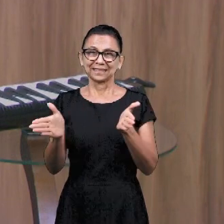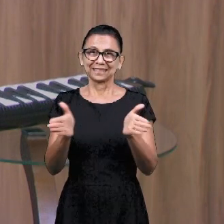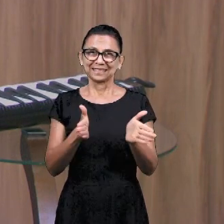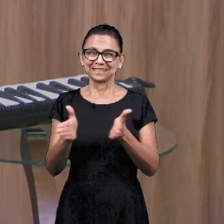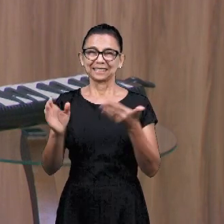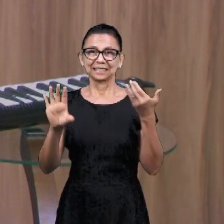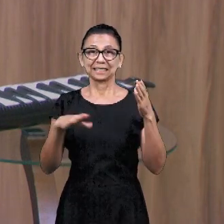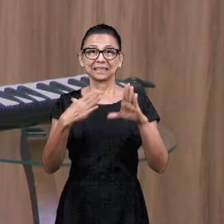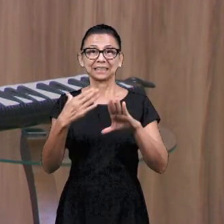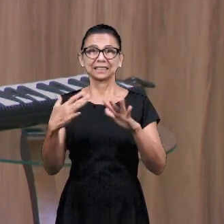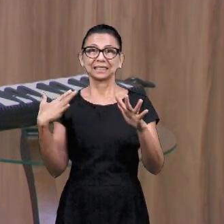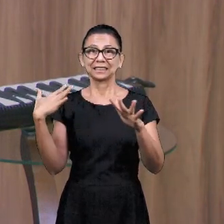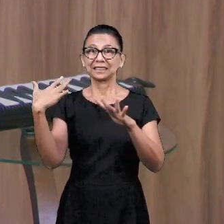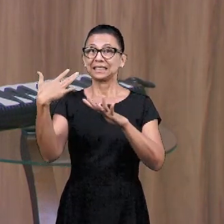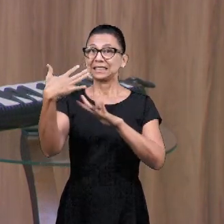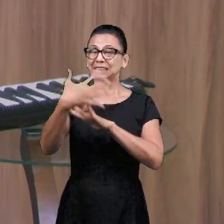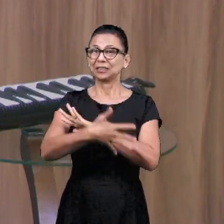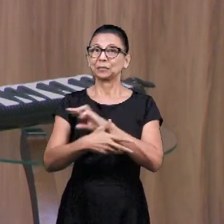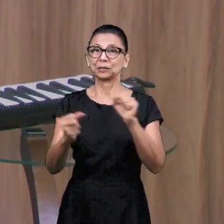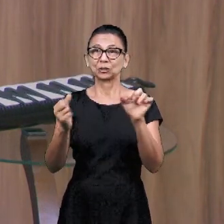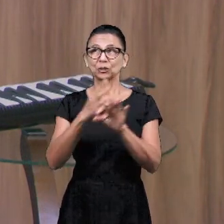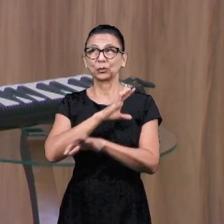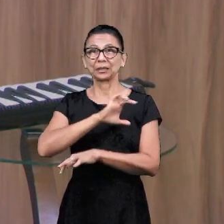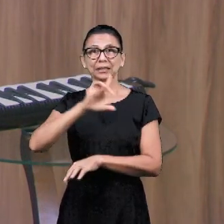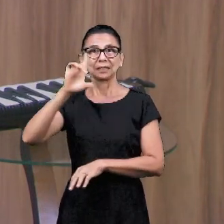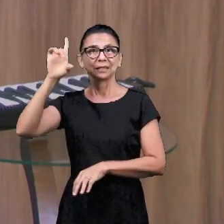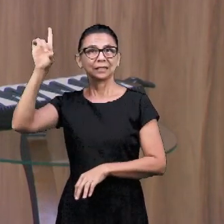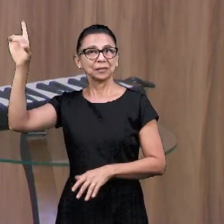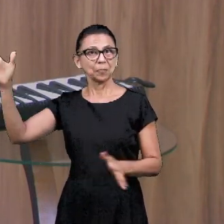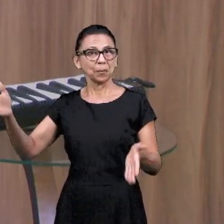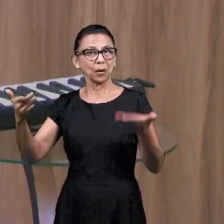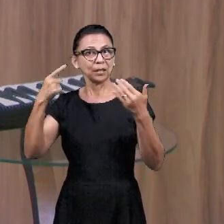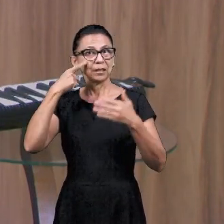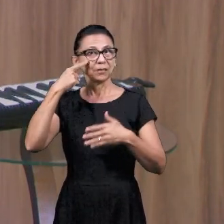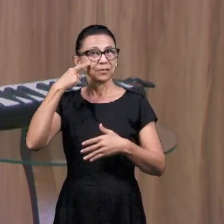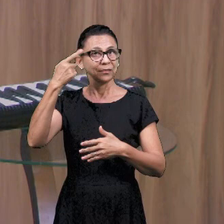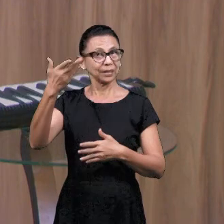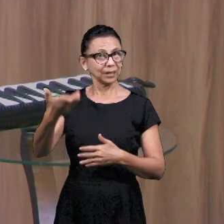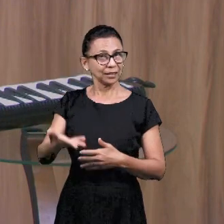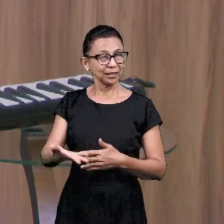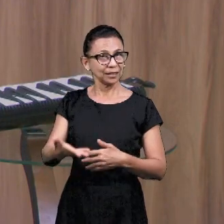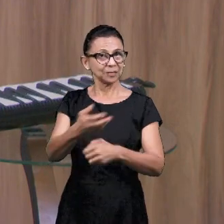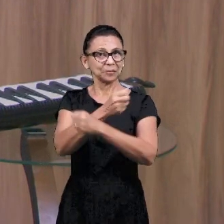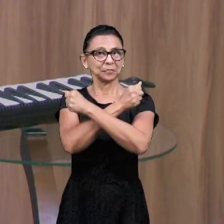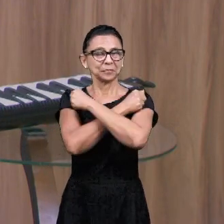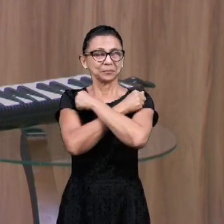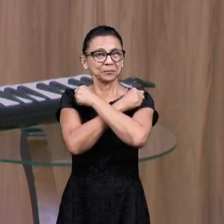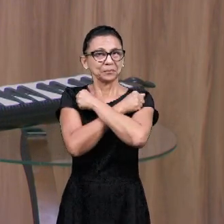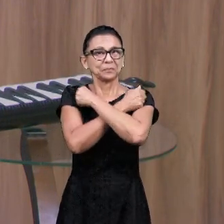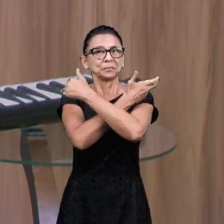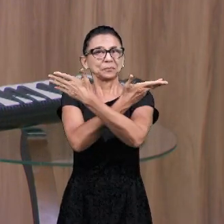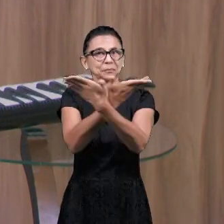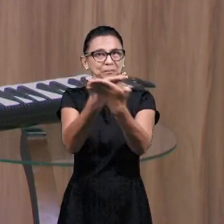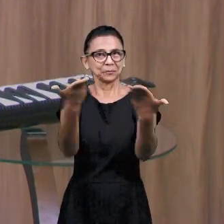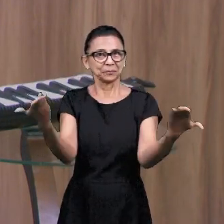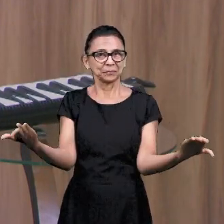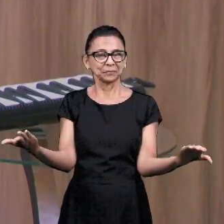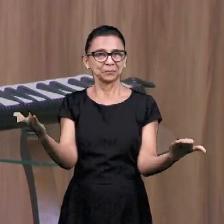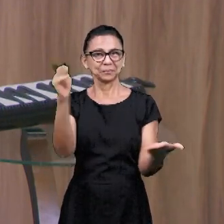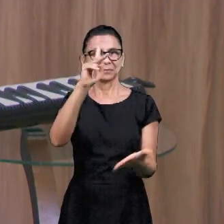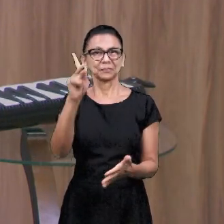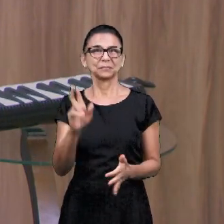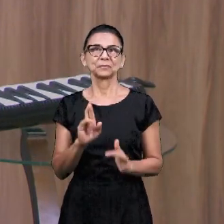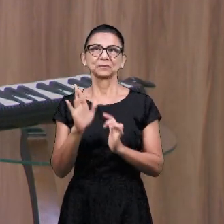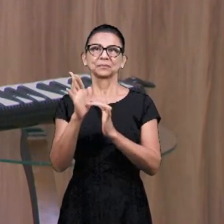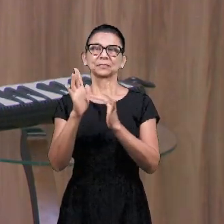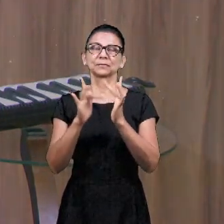cela avec le groupe d'accessibilité en chantant dans la langue des signes. Gloire à Dieu. On va faire cela. Je vous salue dans la